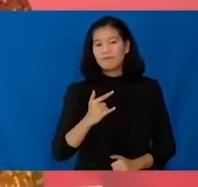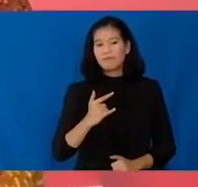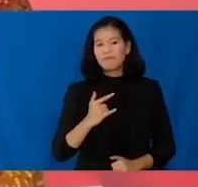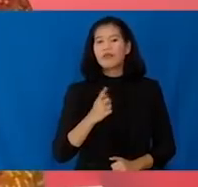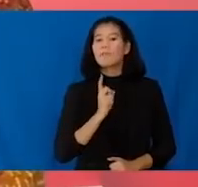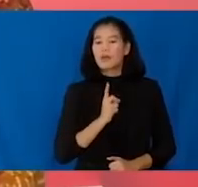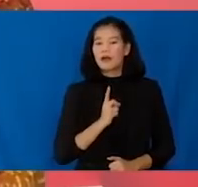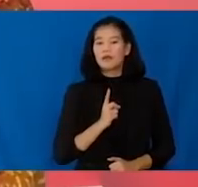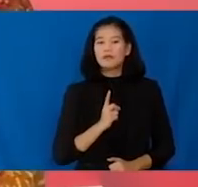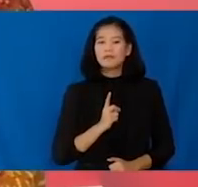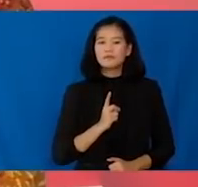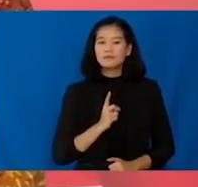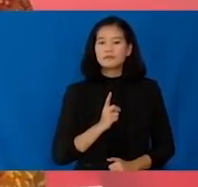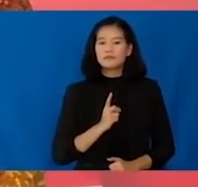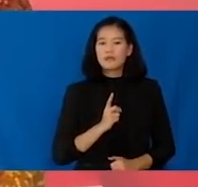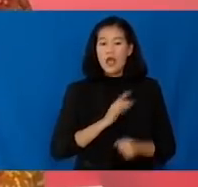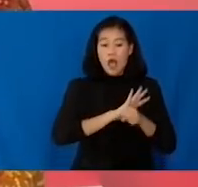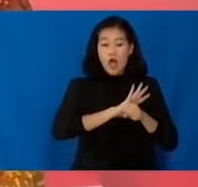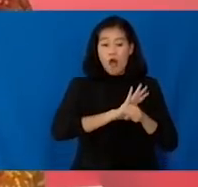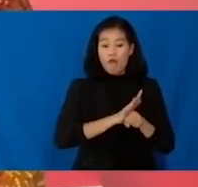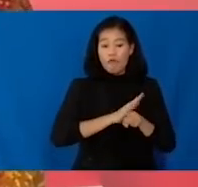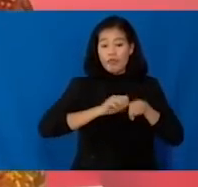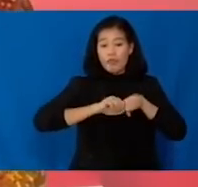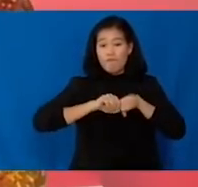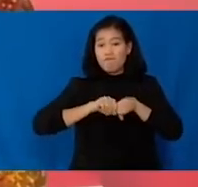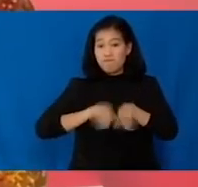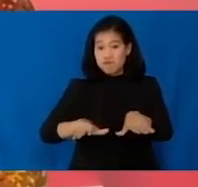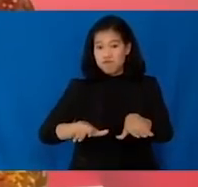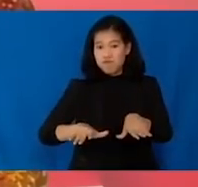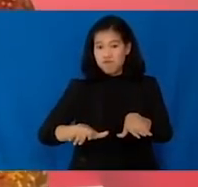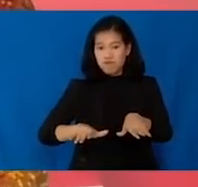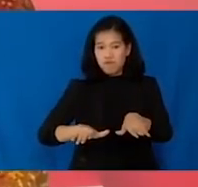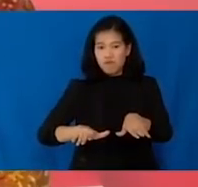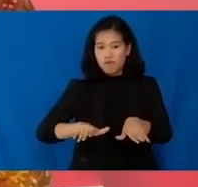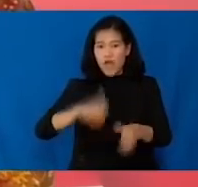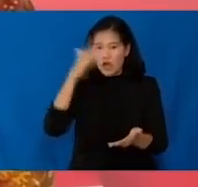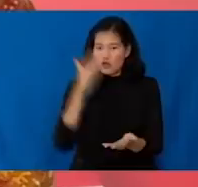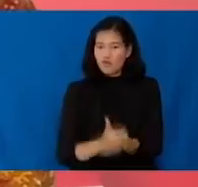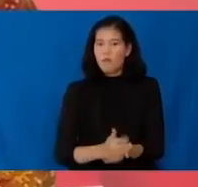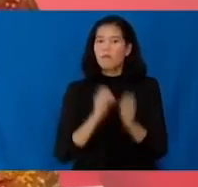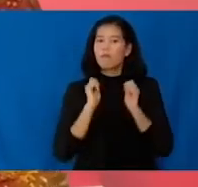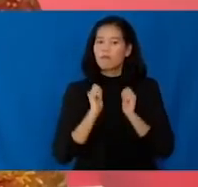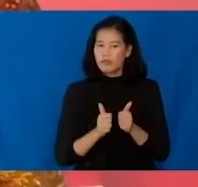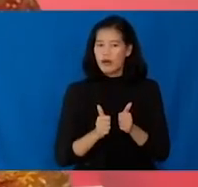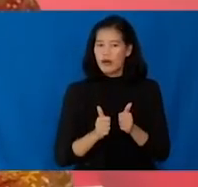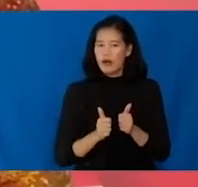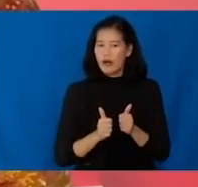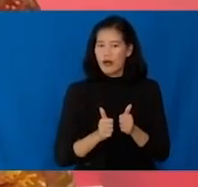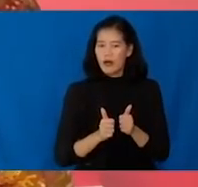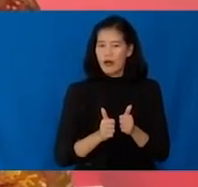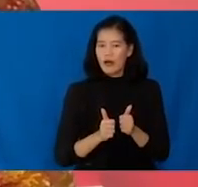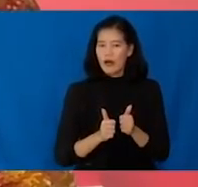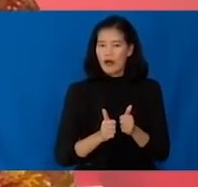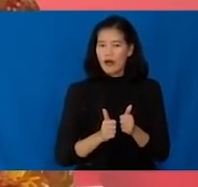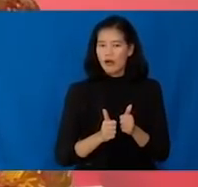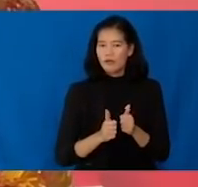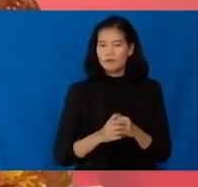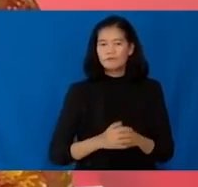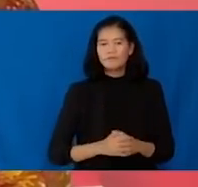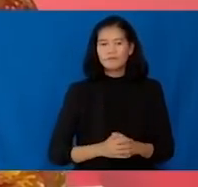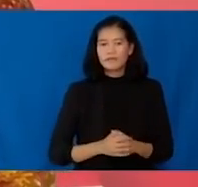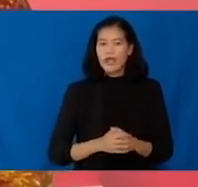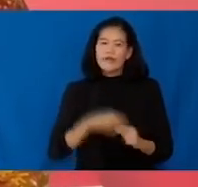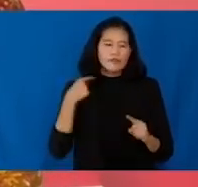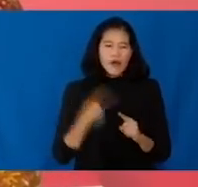maka rantai pemutusan bisa kita hilangkan disertai dengan kesungguhan niat dan doa